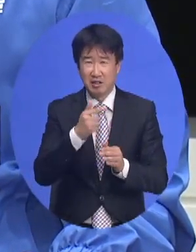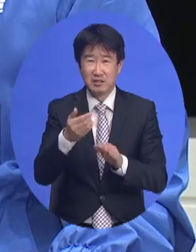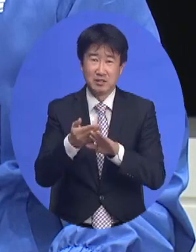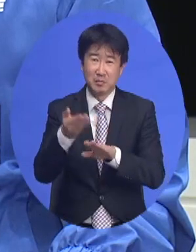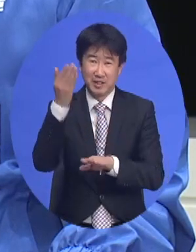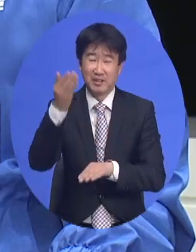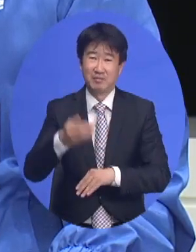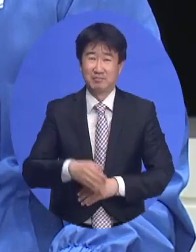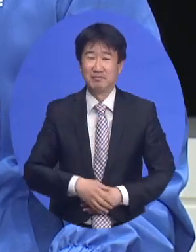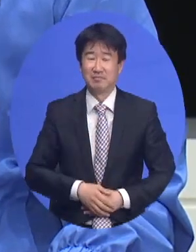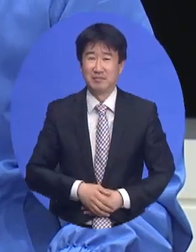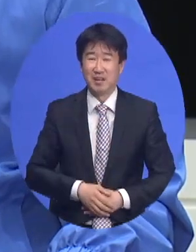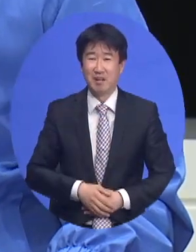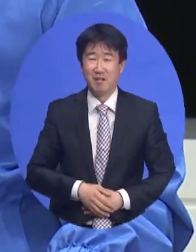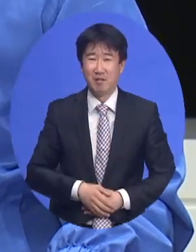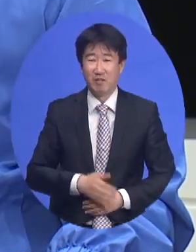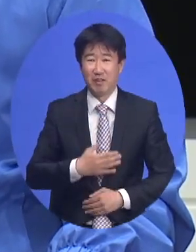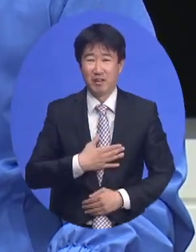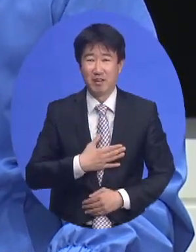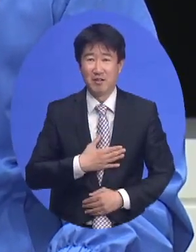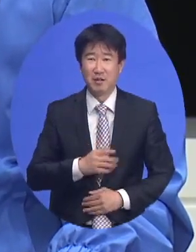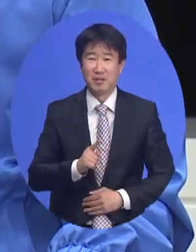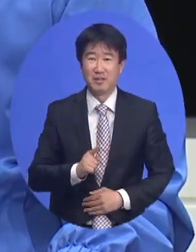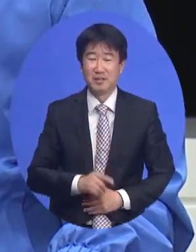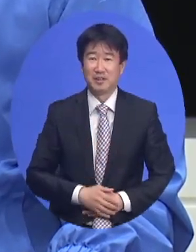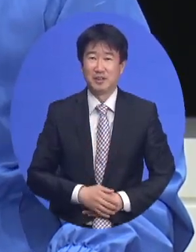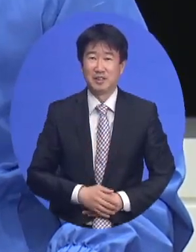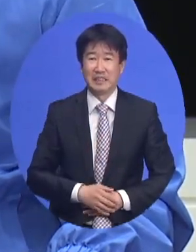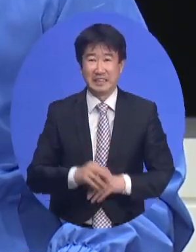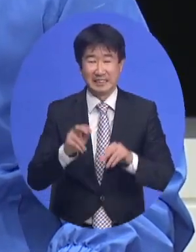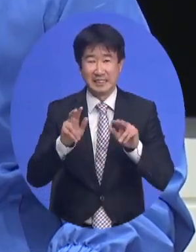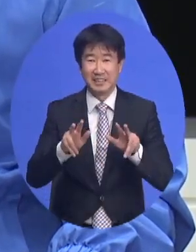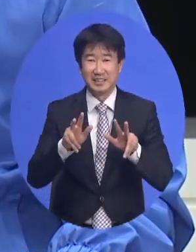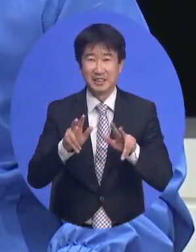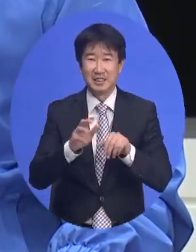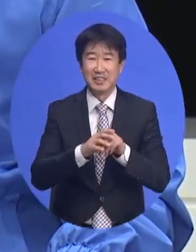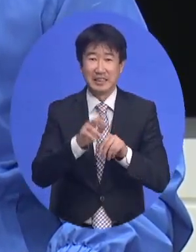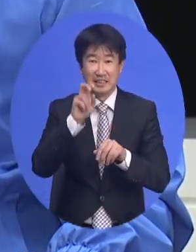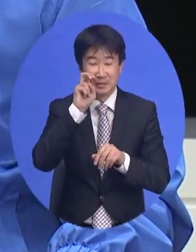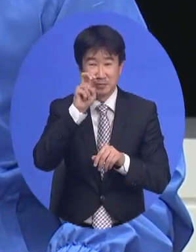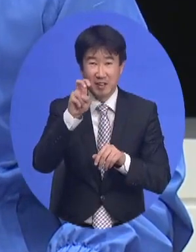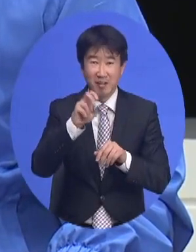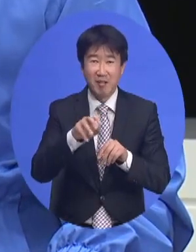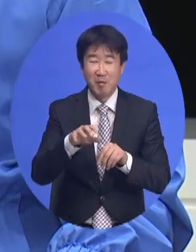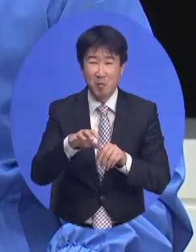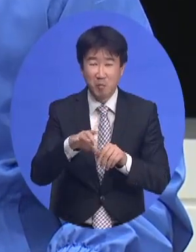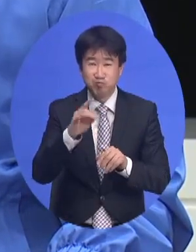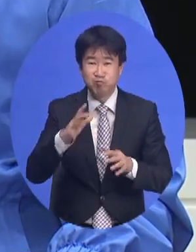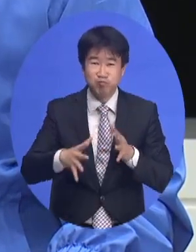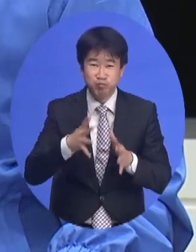대선배님이십니다. 근데 제가 뭐 이제 20개월 된 초년